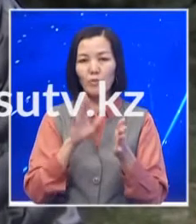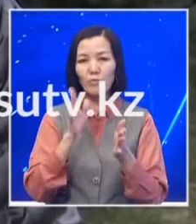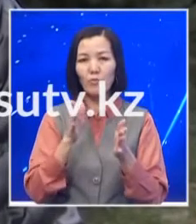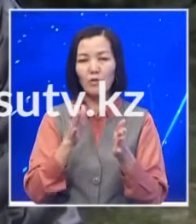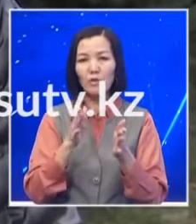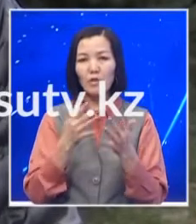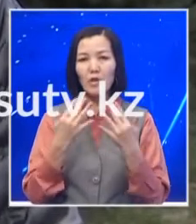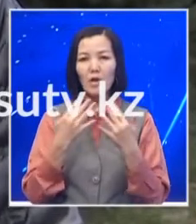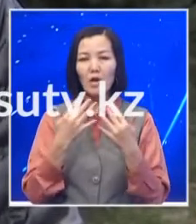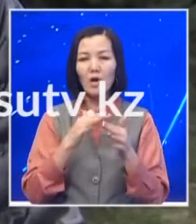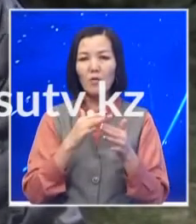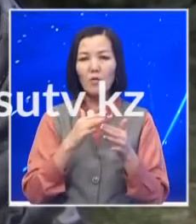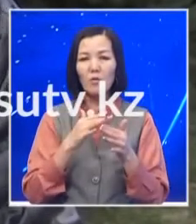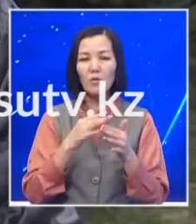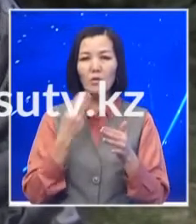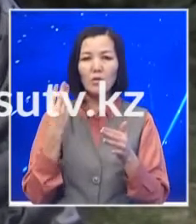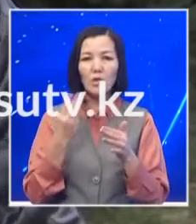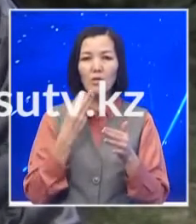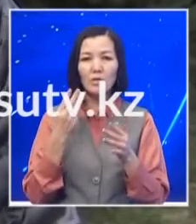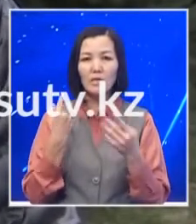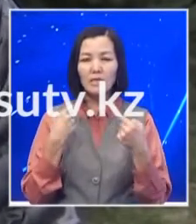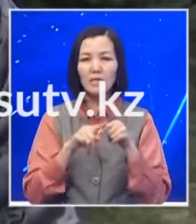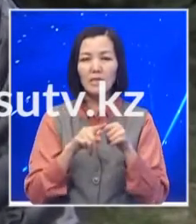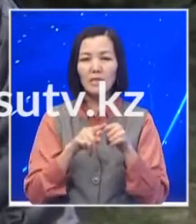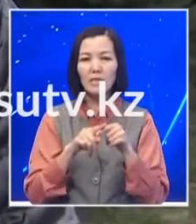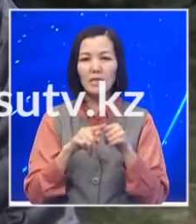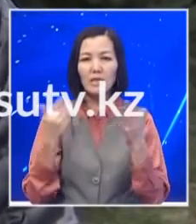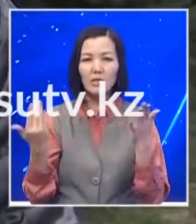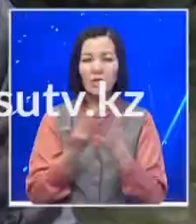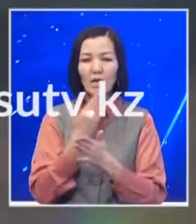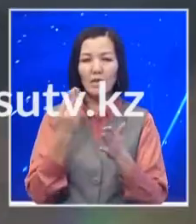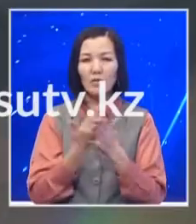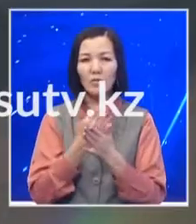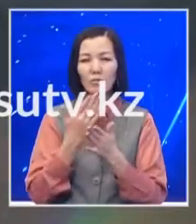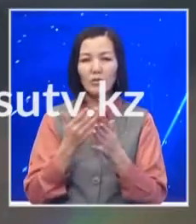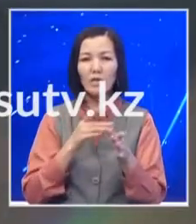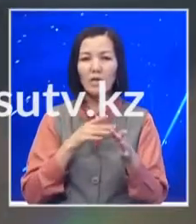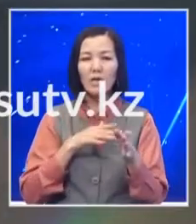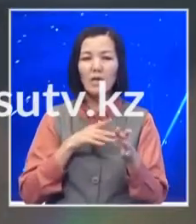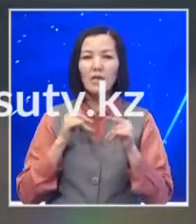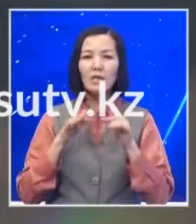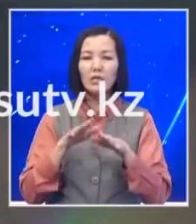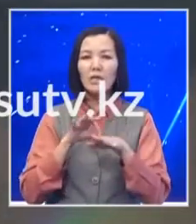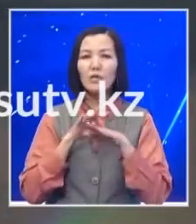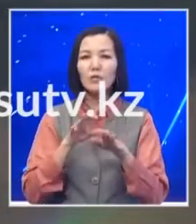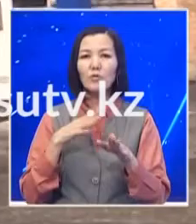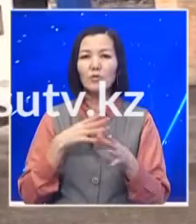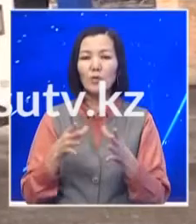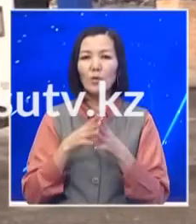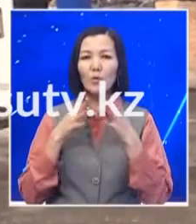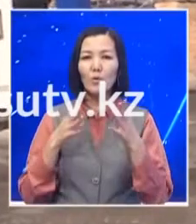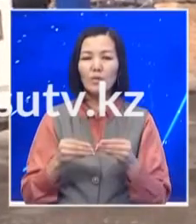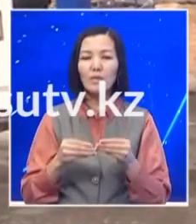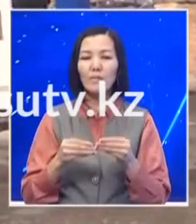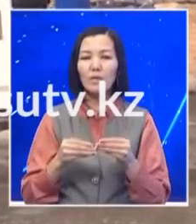шаруашылығы техникаларын жаңарту бойынша осындай облысымызда іс-шаралар жүргізілуде. Республикадан облысқа көктемгі дала жұмысына